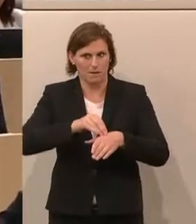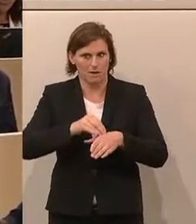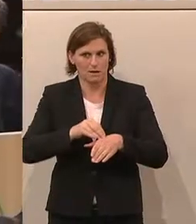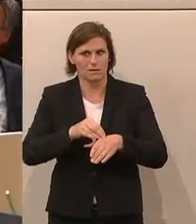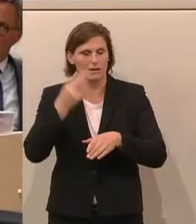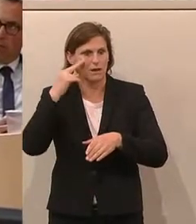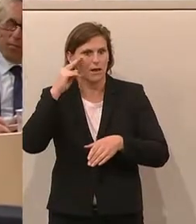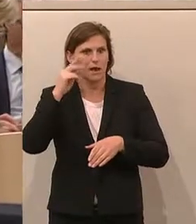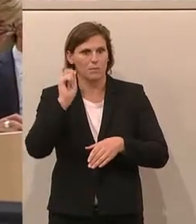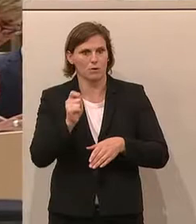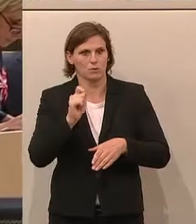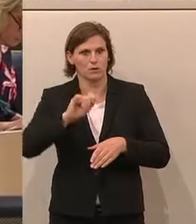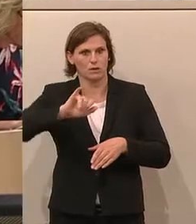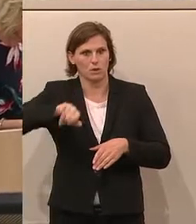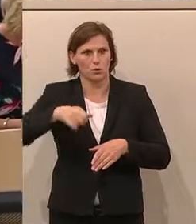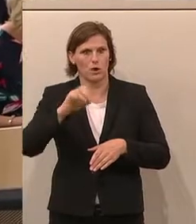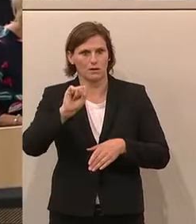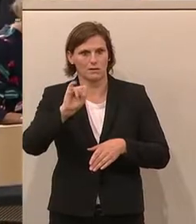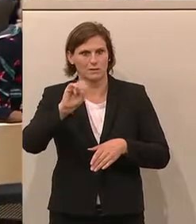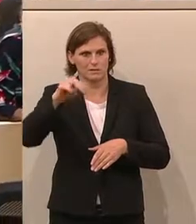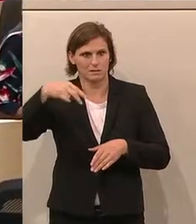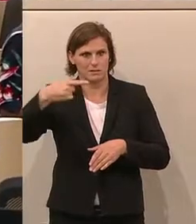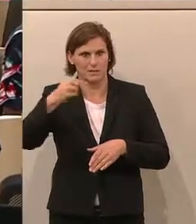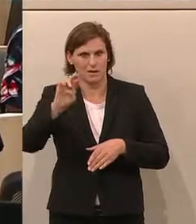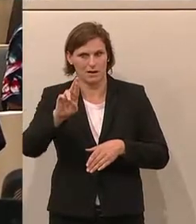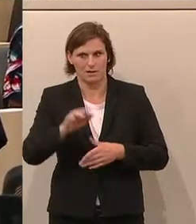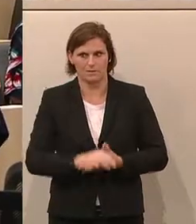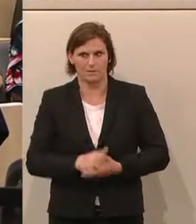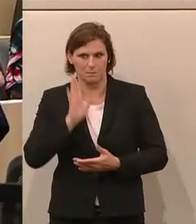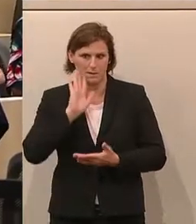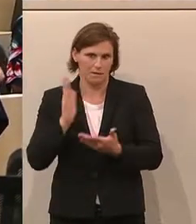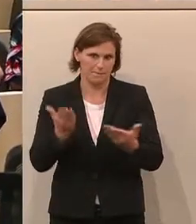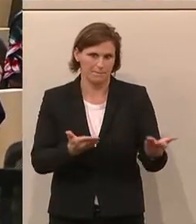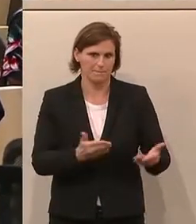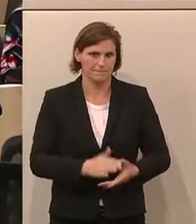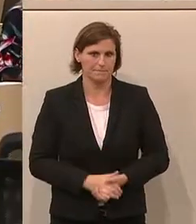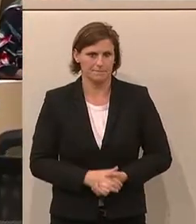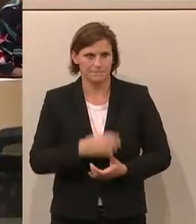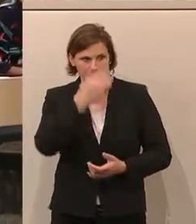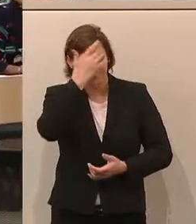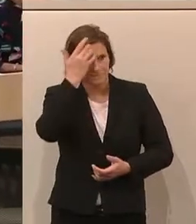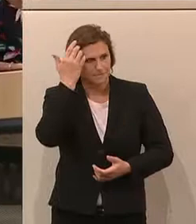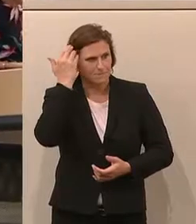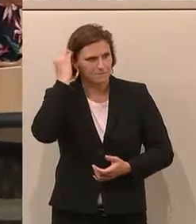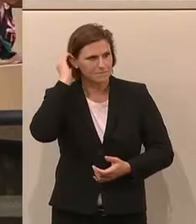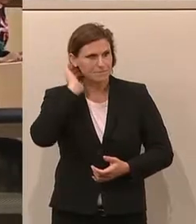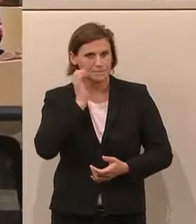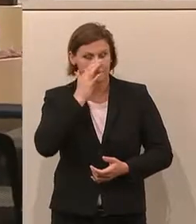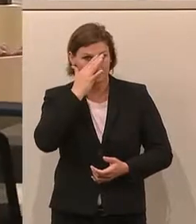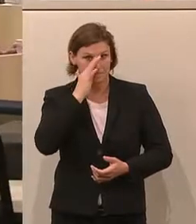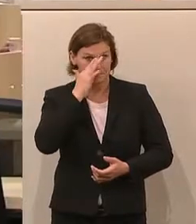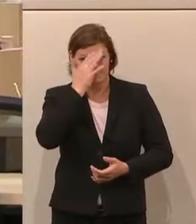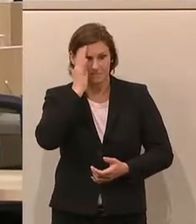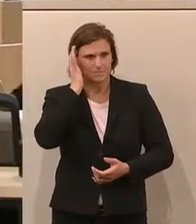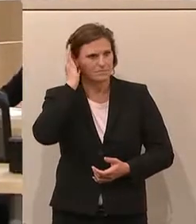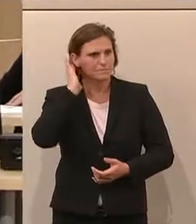das Heer vorgenommen wurde. Bei einer Prüfung der pädagogischen Hochschulen wiederum wurde festgestellt, dass die Zahl der Fortbildungen zurückgegangen